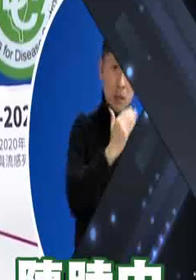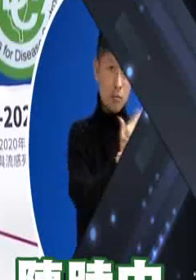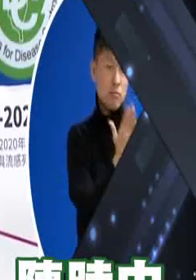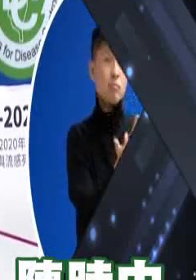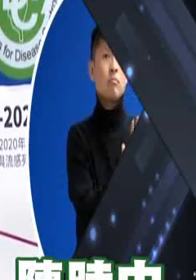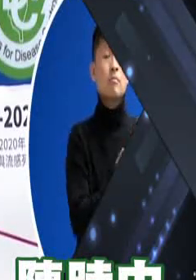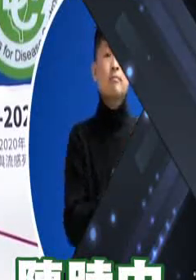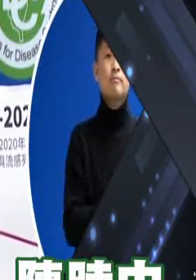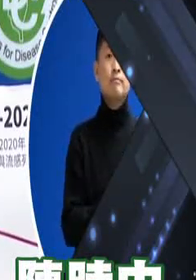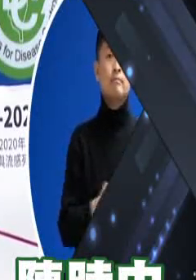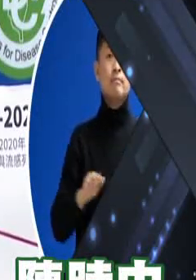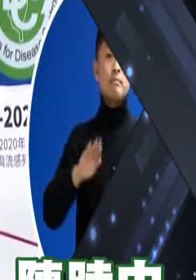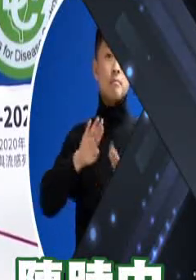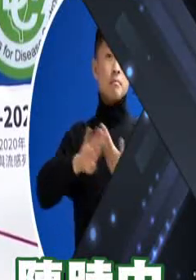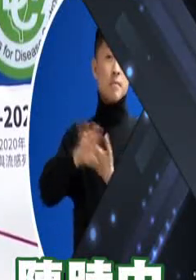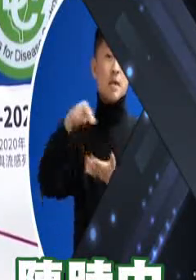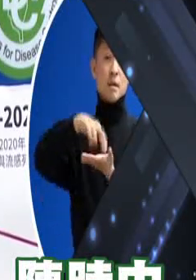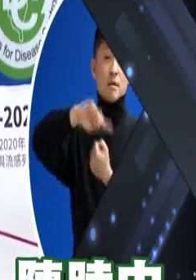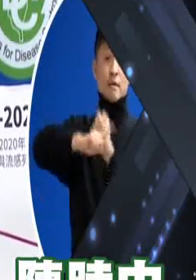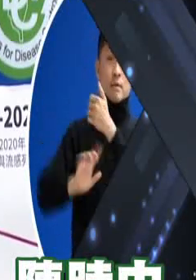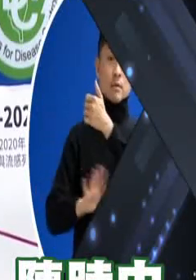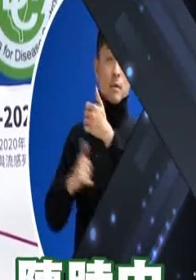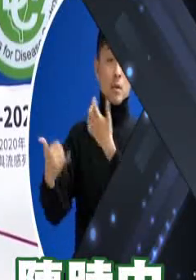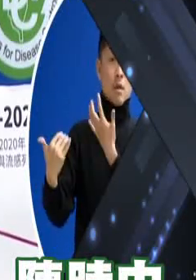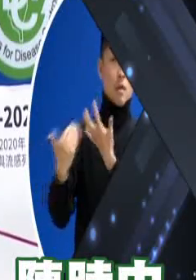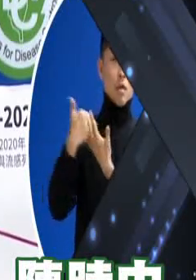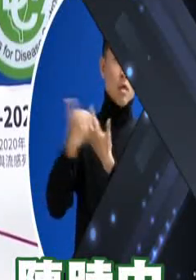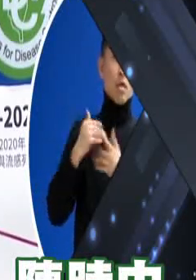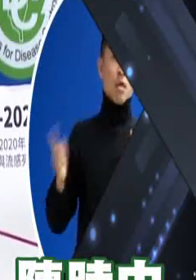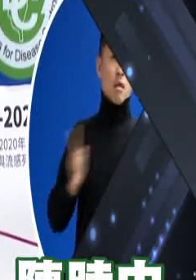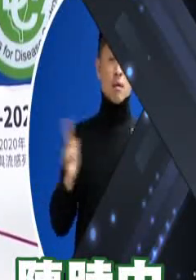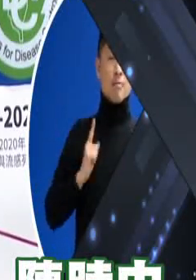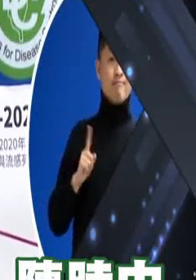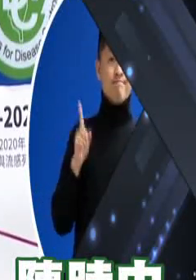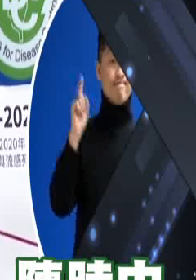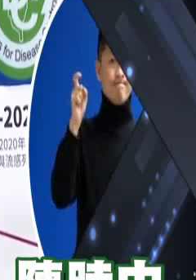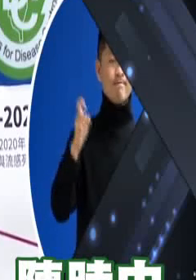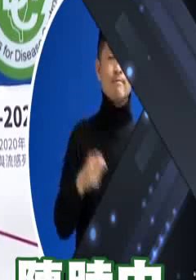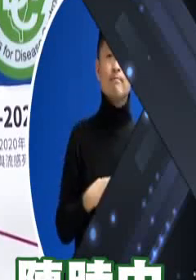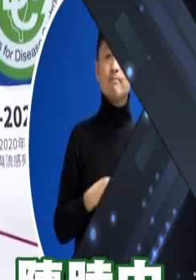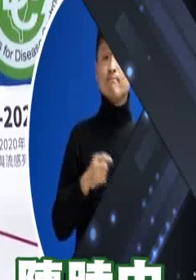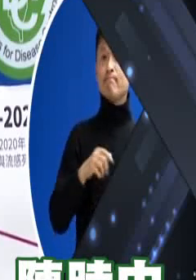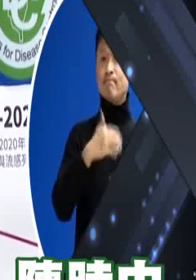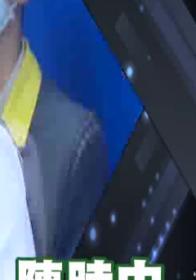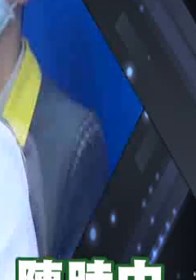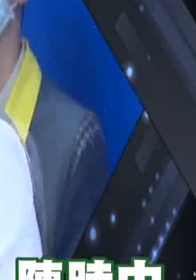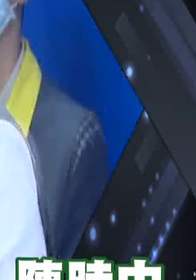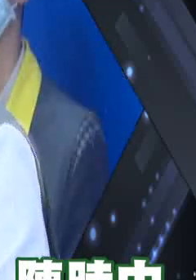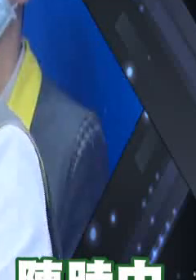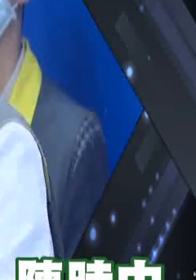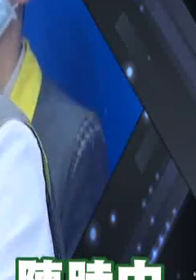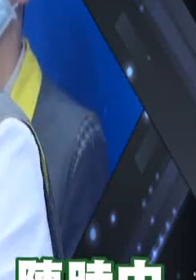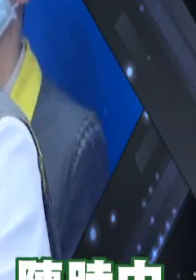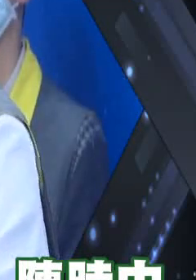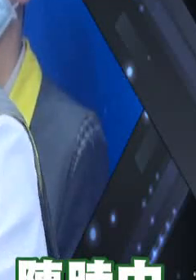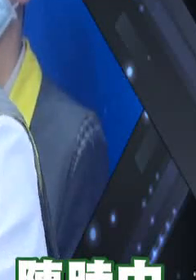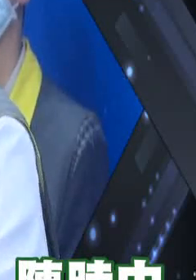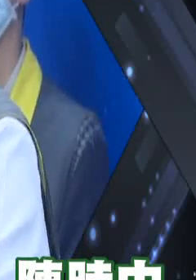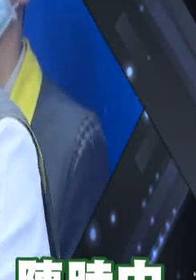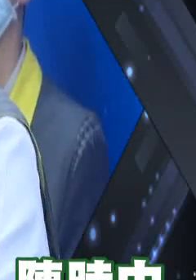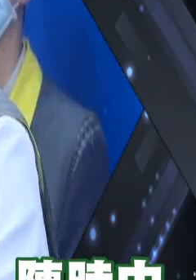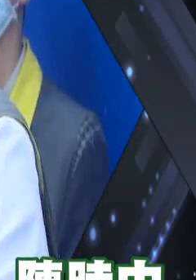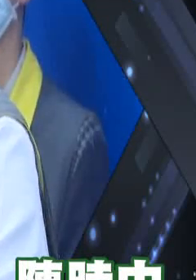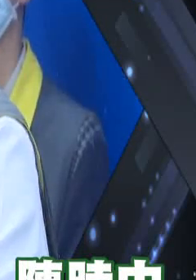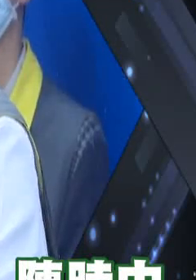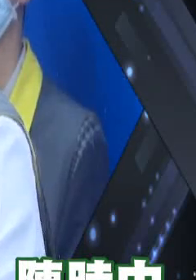的网友在脸书上猜无姓立委到底是谁，而其中民进党立委吴秉睿也在名单当中。网友还发文指控他干